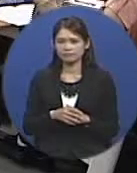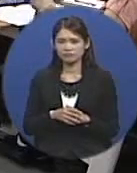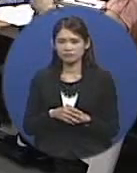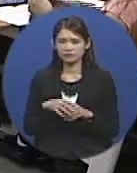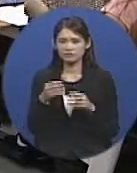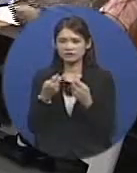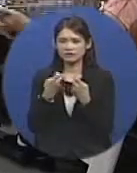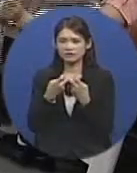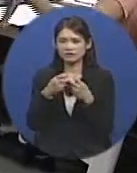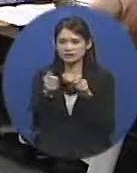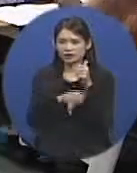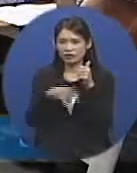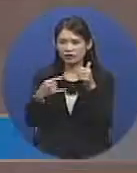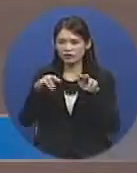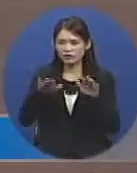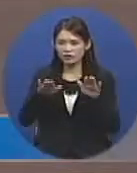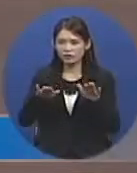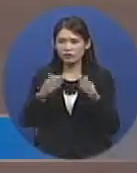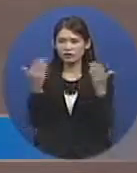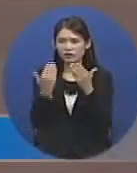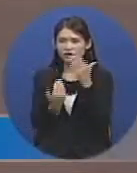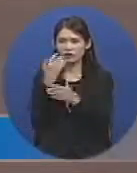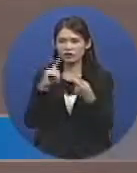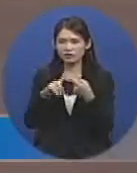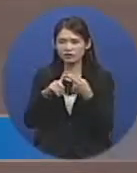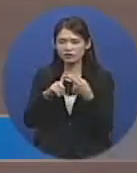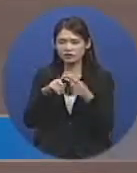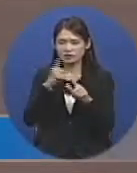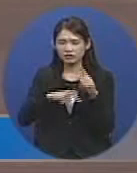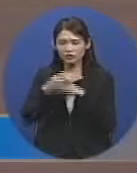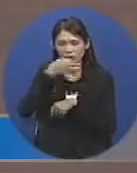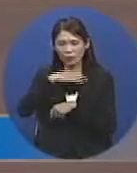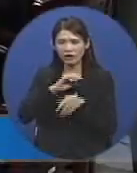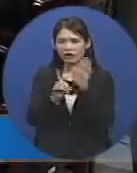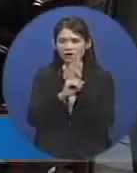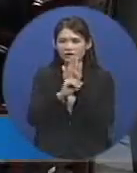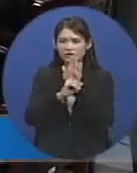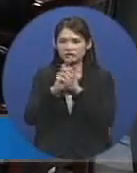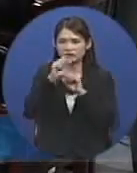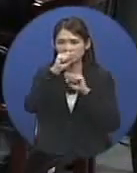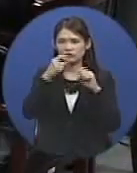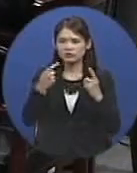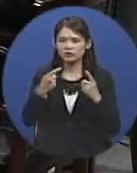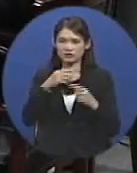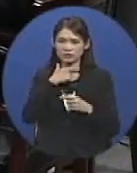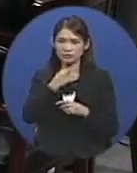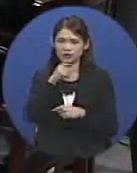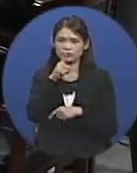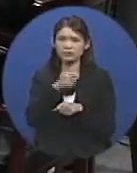대책위는 이번 국민참여재판을 통해 사건을 효과적으로 국민들에게 알릴 수 있는 계기가 되길 바란다고 덧붙였습니다.